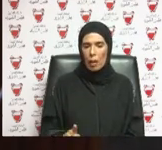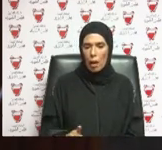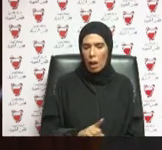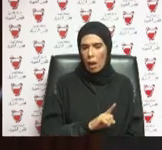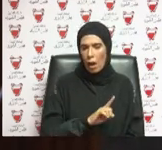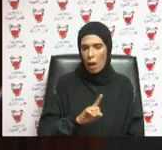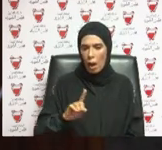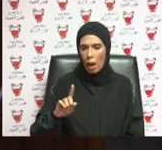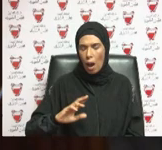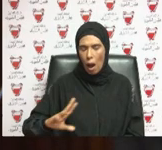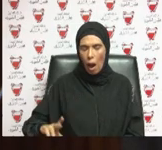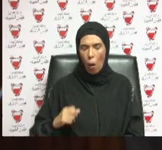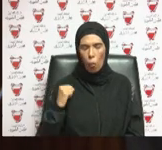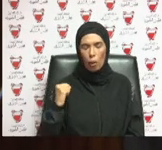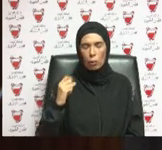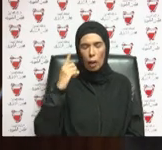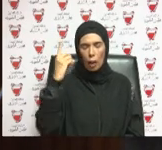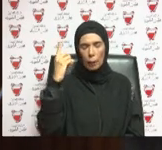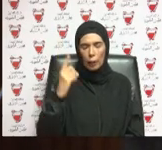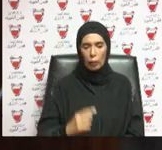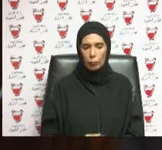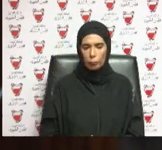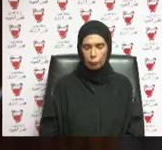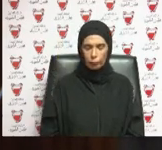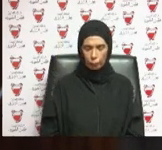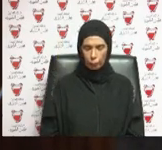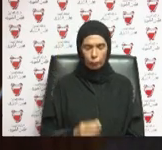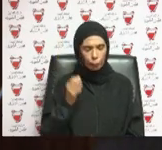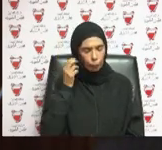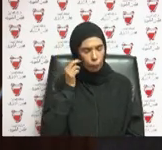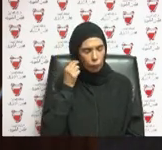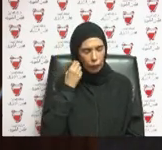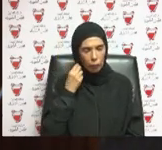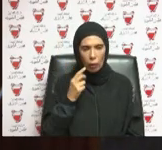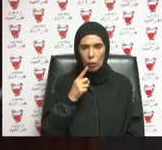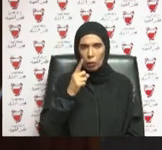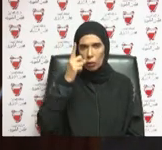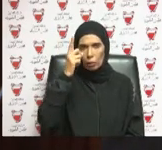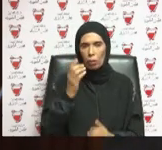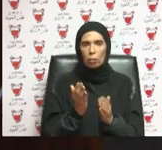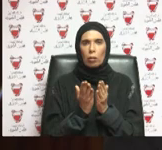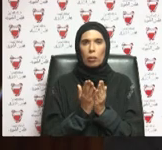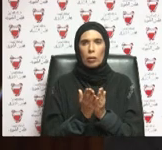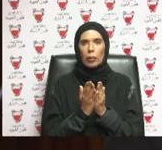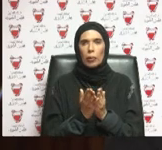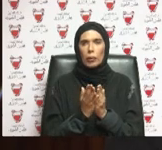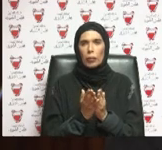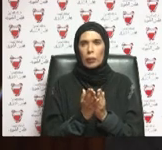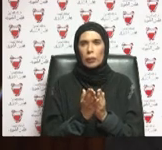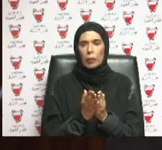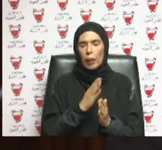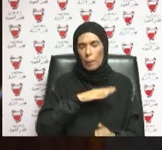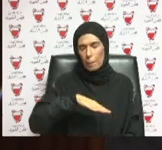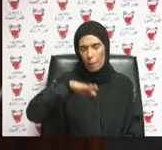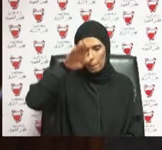إلا بالله لفقد الراحل الكبير، وأن ندعو الله جلت قدرته أن يسبغ على جلالة الملك